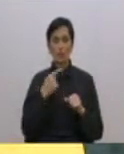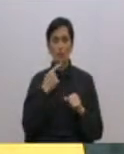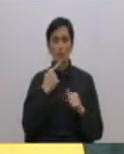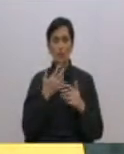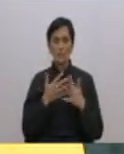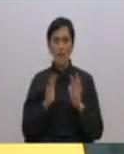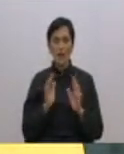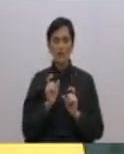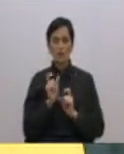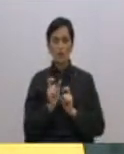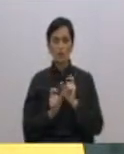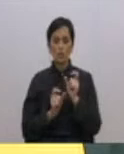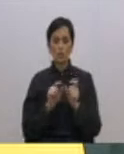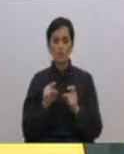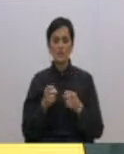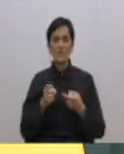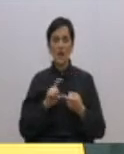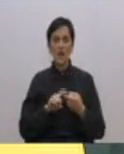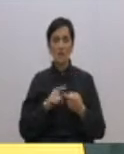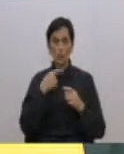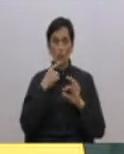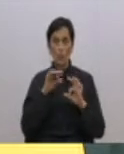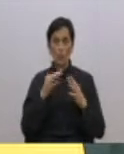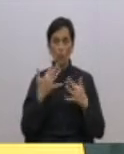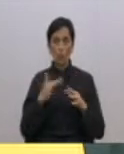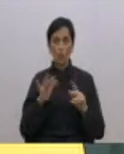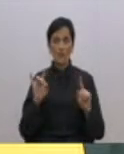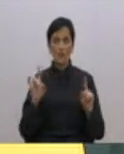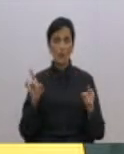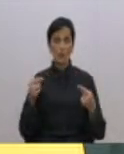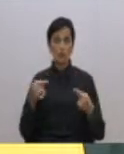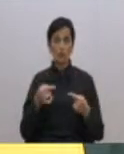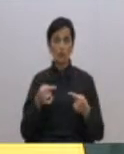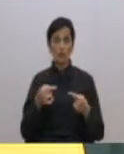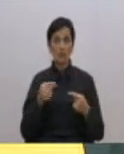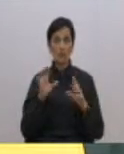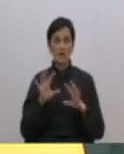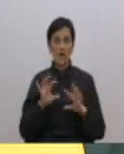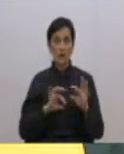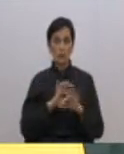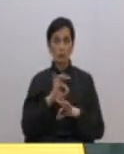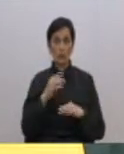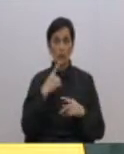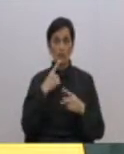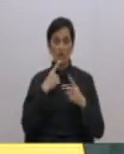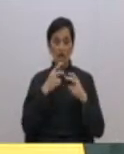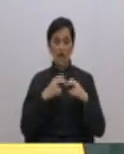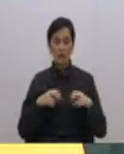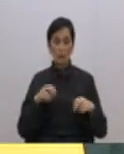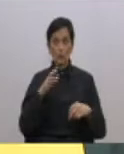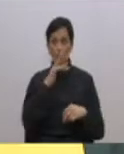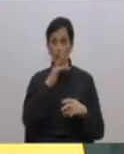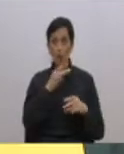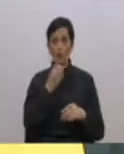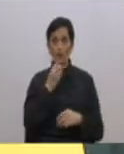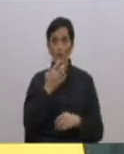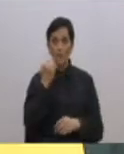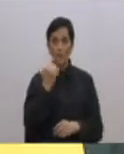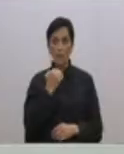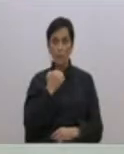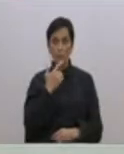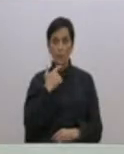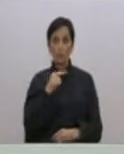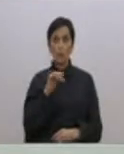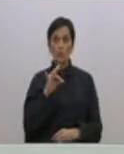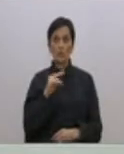ნიუანსი, რომელთან დაკავშირებითაც მოგახსენებთ უკვე შესაბამისი კანონპროექტის განხილვის დროს. დიდი ბატონო, მადლობა ბატონო